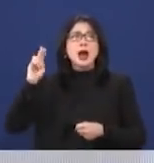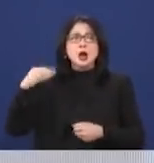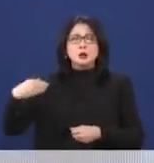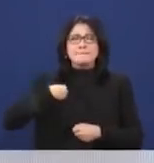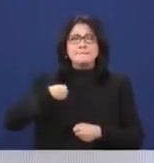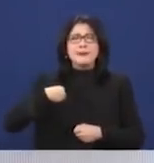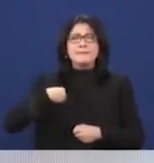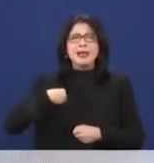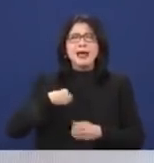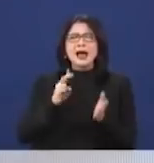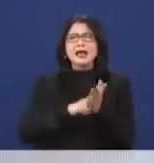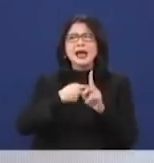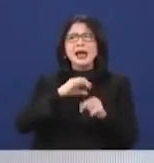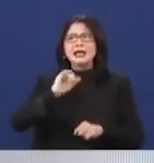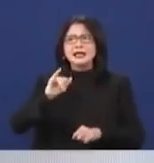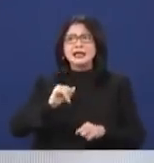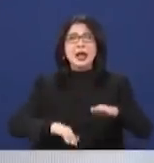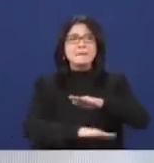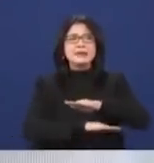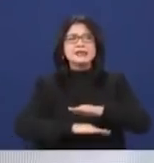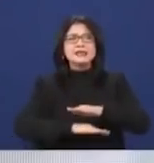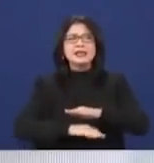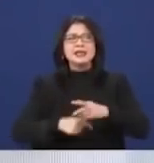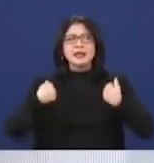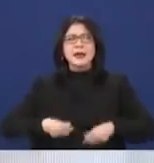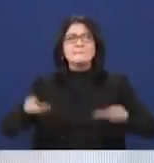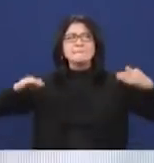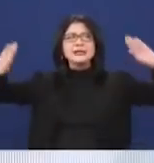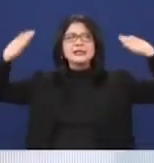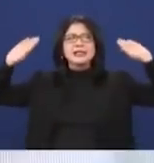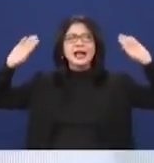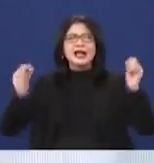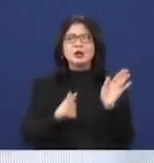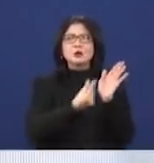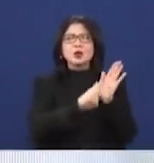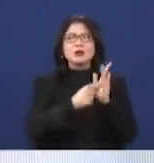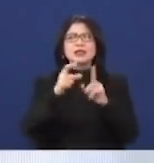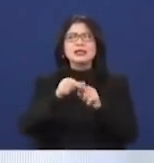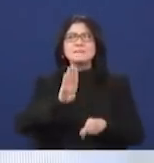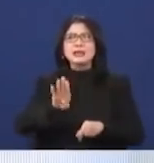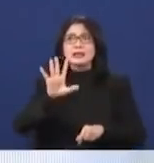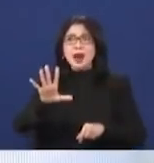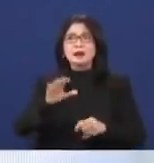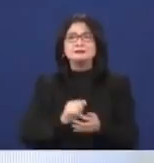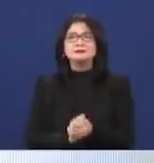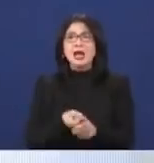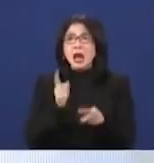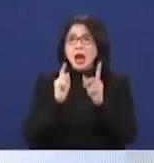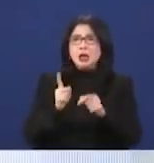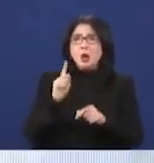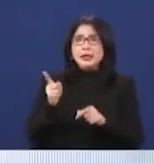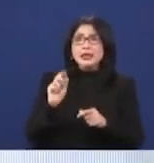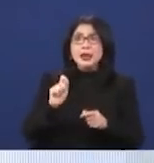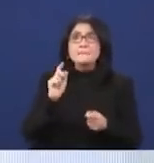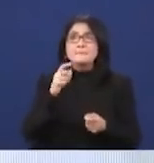negara kesatuan Republik Indonesia berdasarkan Pancasila dan Undang-Undang Dasar 1945. Kalau ada yang mau